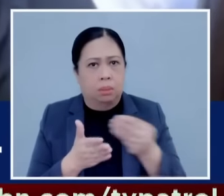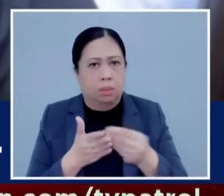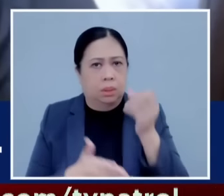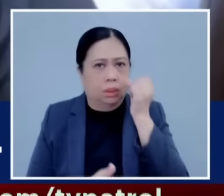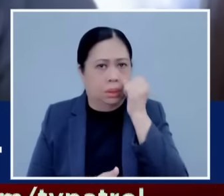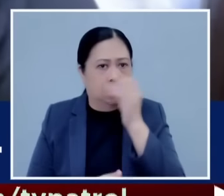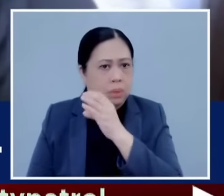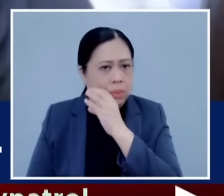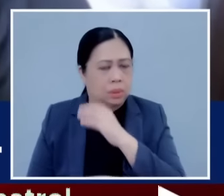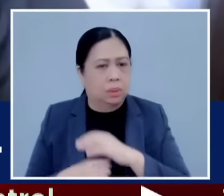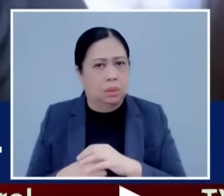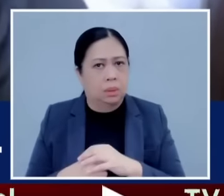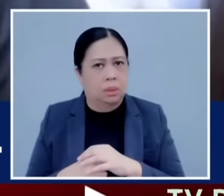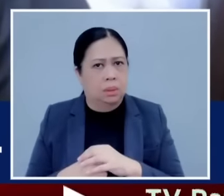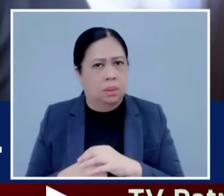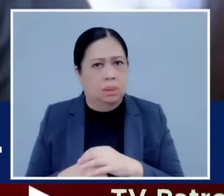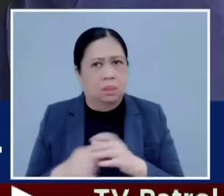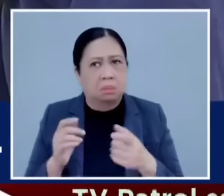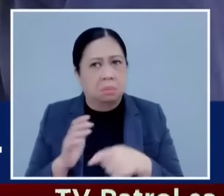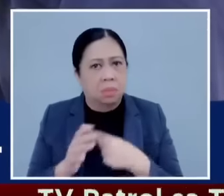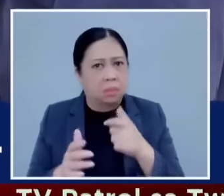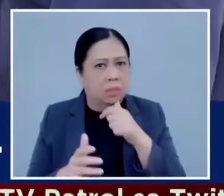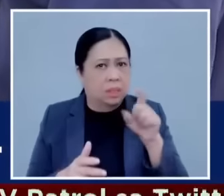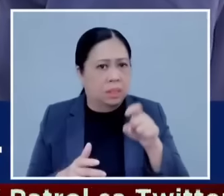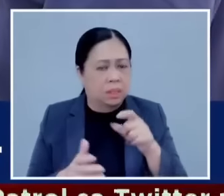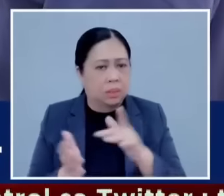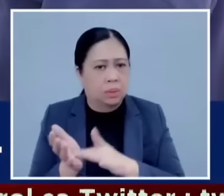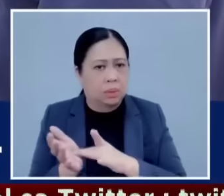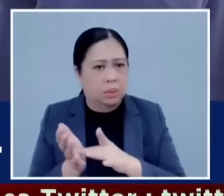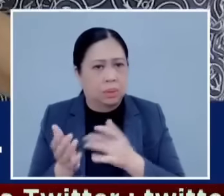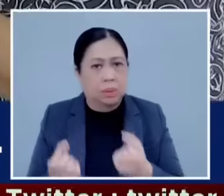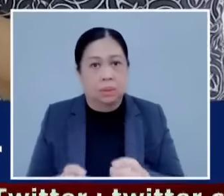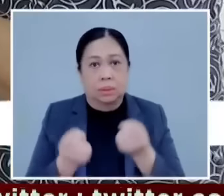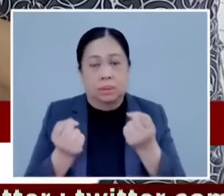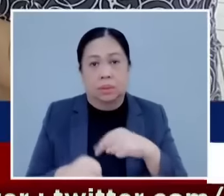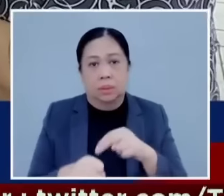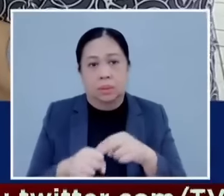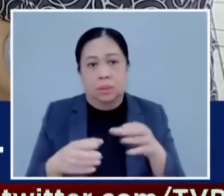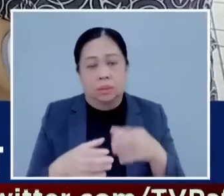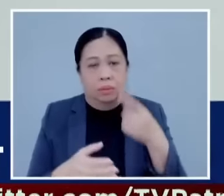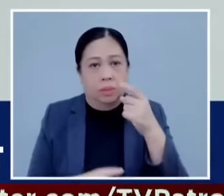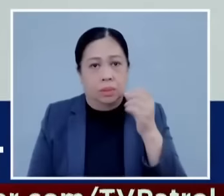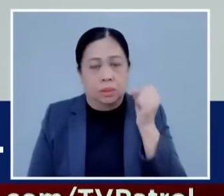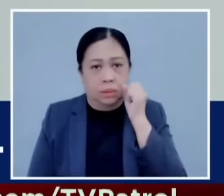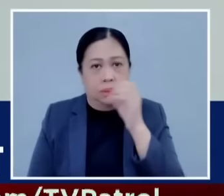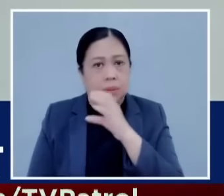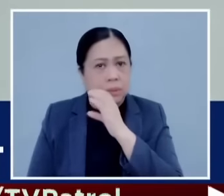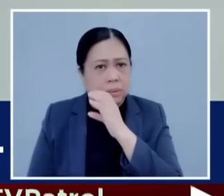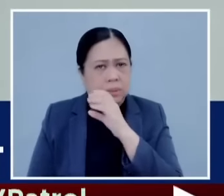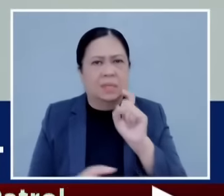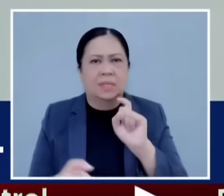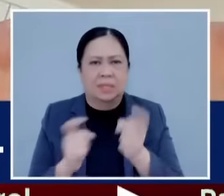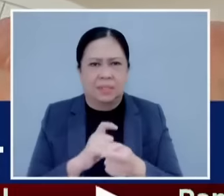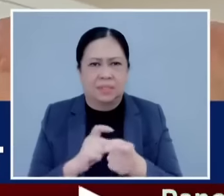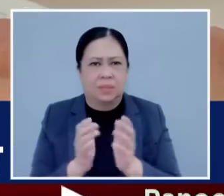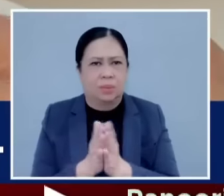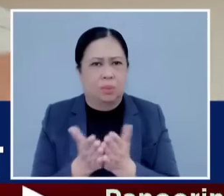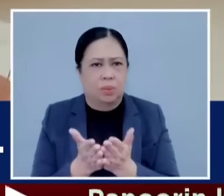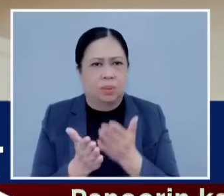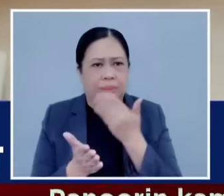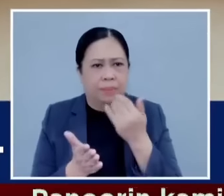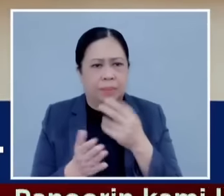citizen, eh hindi na po niya kailangan yung gamot. Mungkahi ng National Commission for Senior Citizens, Palitan na lang ang booklet ng